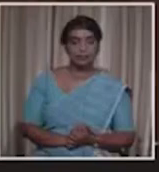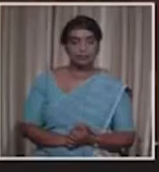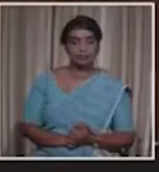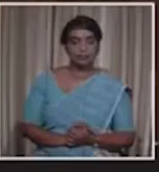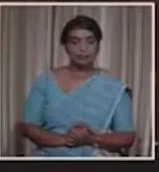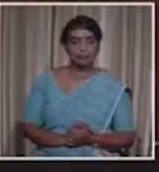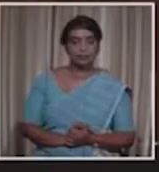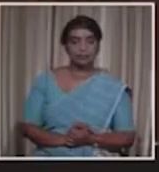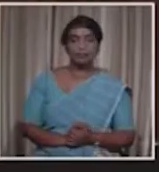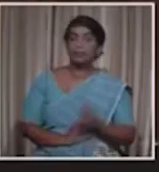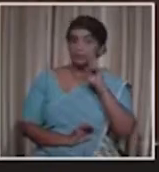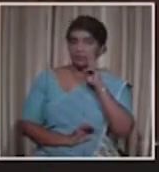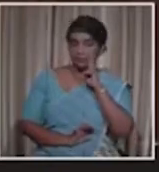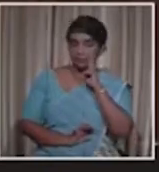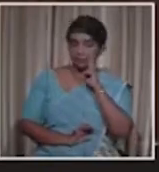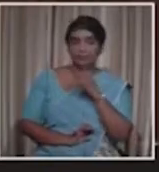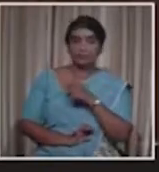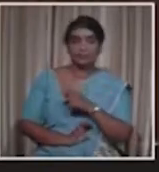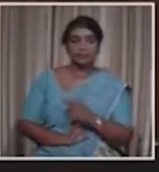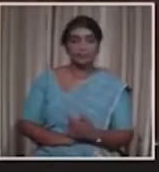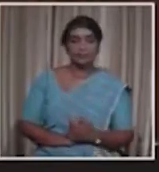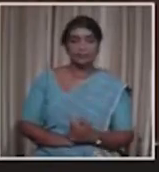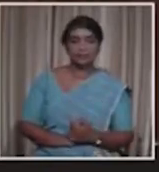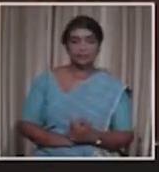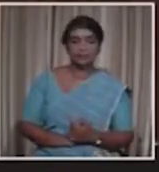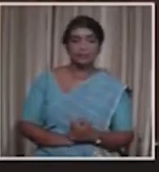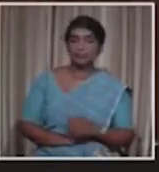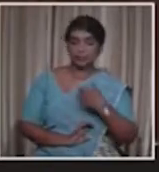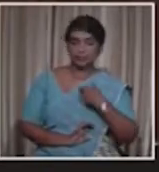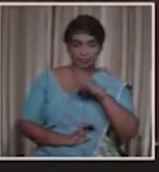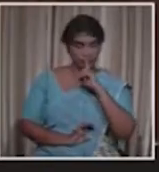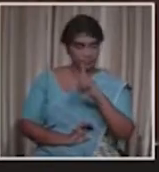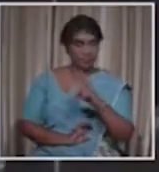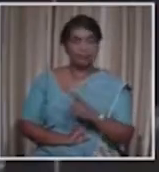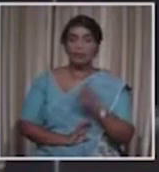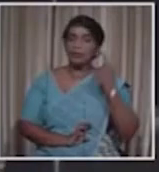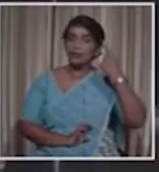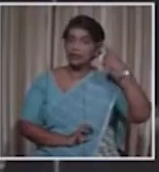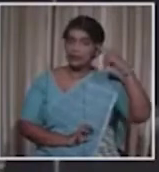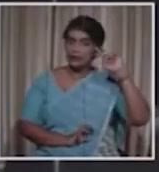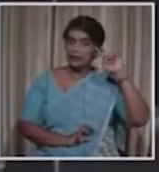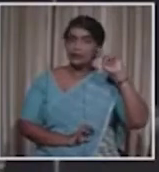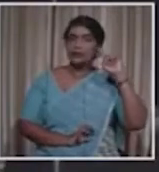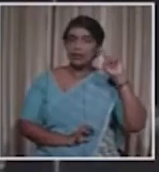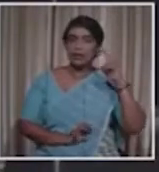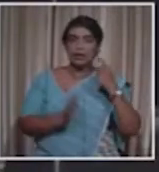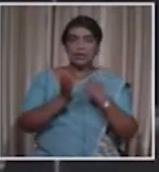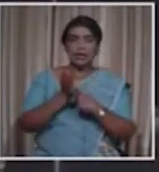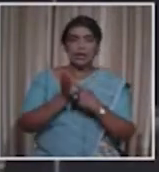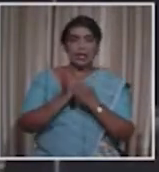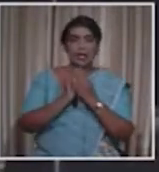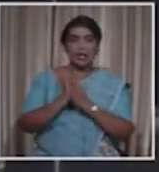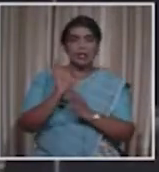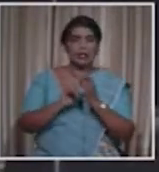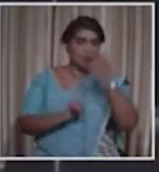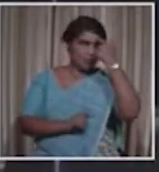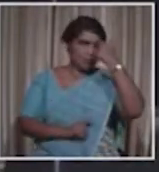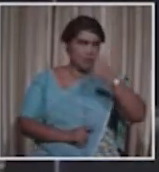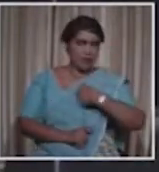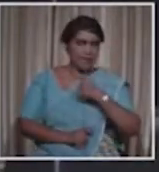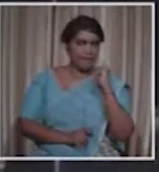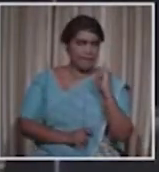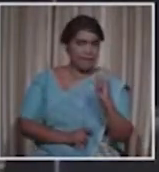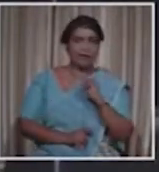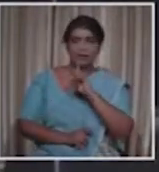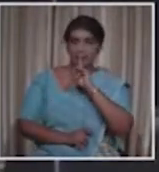ඔව් රනිල් වික්‍රමසිංහ අත්වේ ගැන සඳහන් කරන්න මට ඊයේ රාසමාණික මන්තුමා මං ගැන වැරදි ප්‍රකාශ